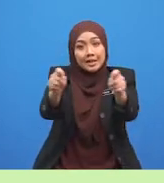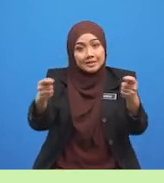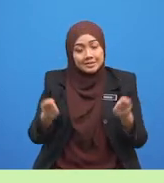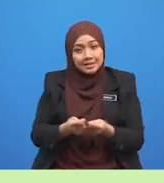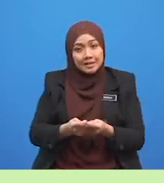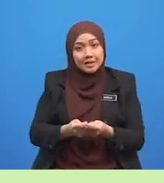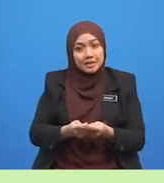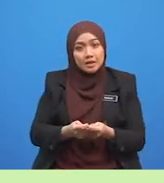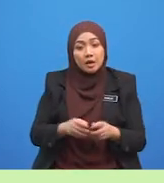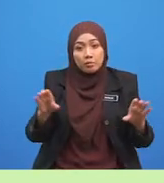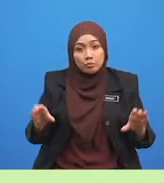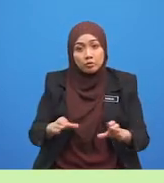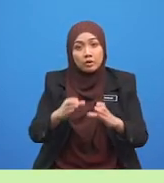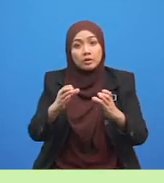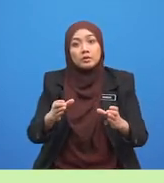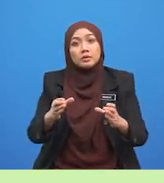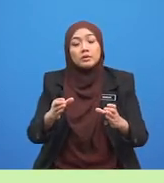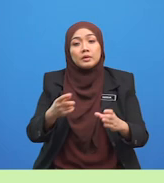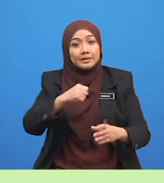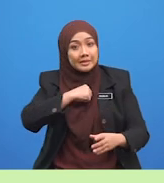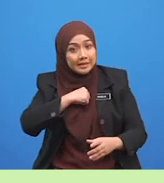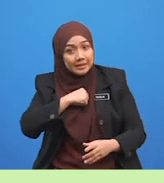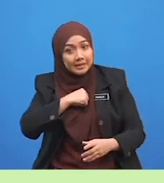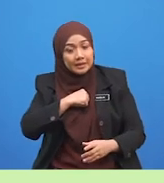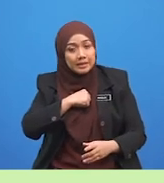Bunut terdapat di negeri Sarawak.